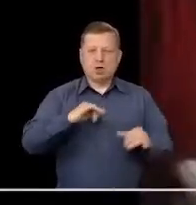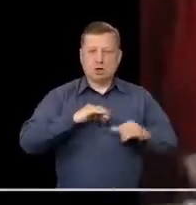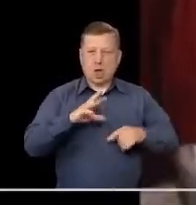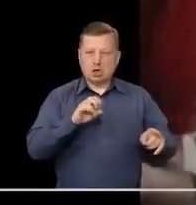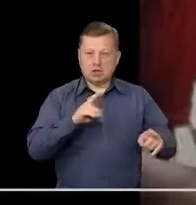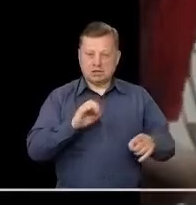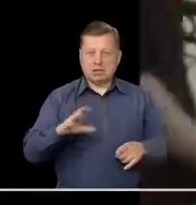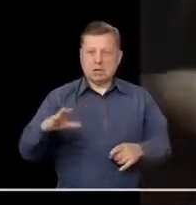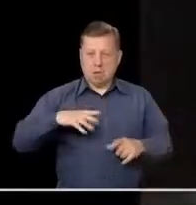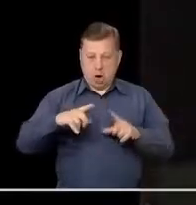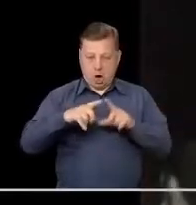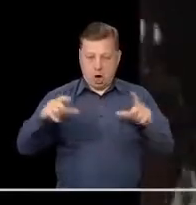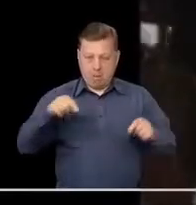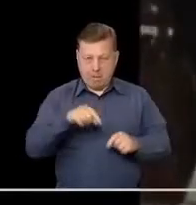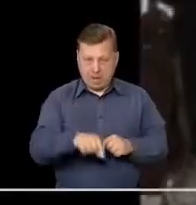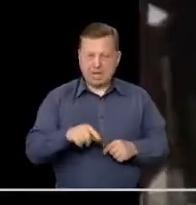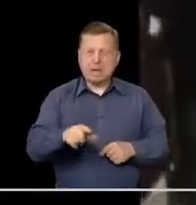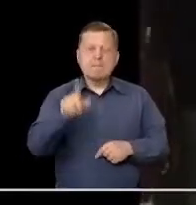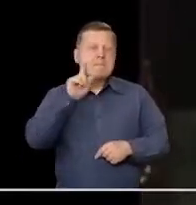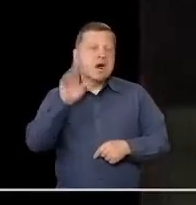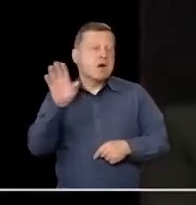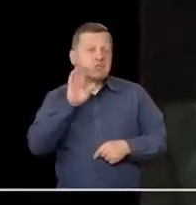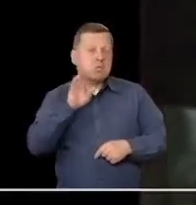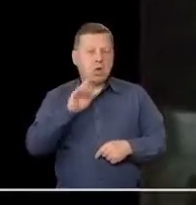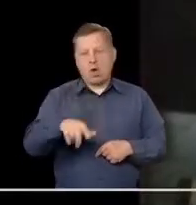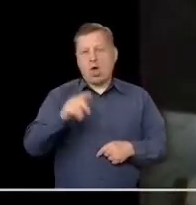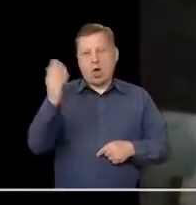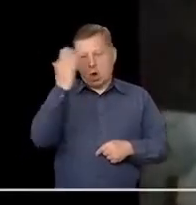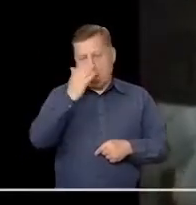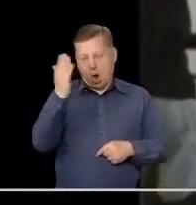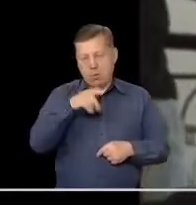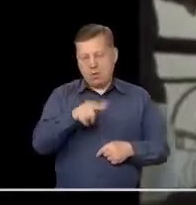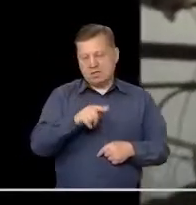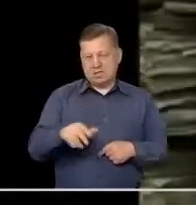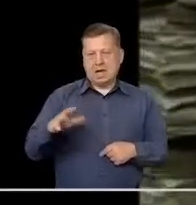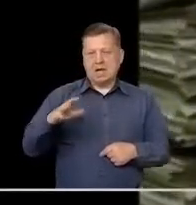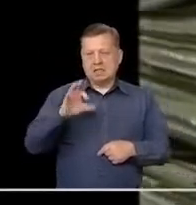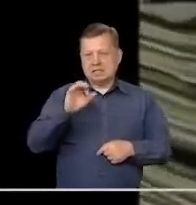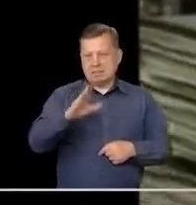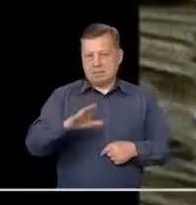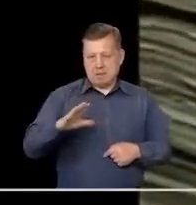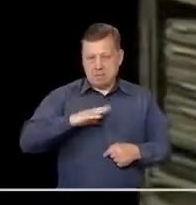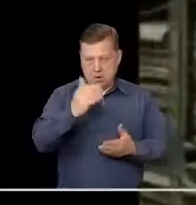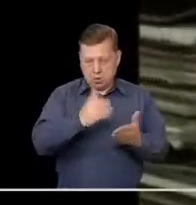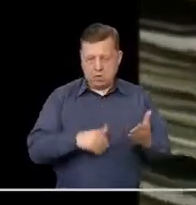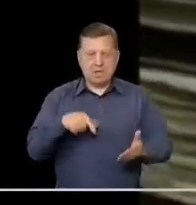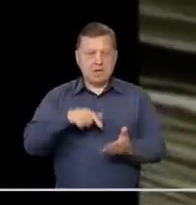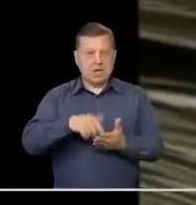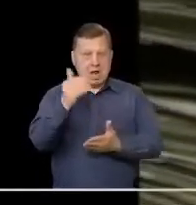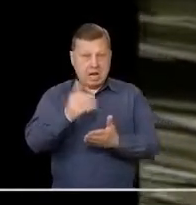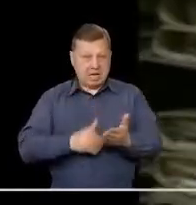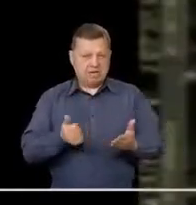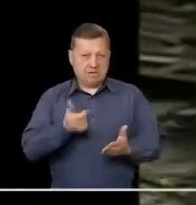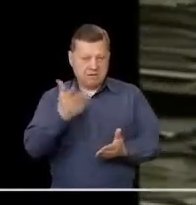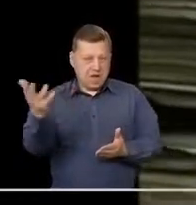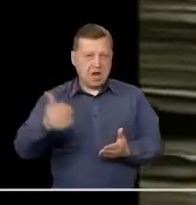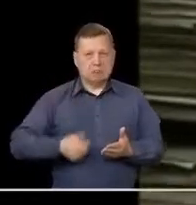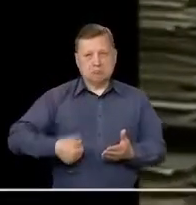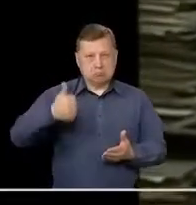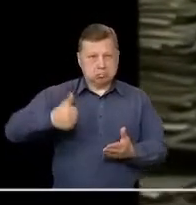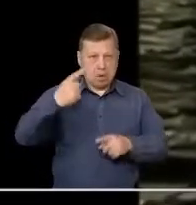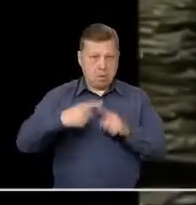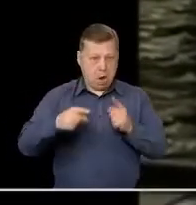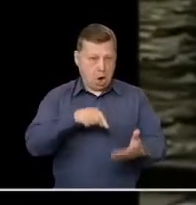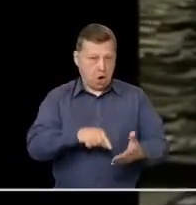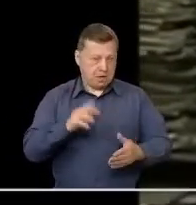Sejmu koperty z nazwiskami domniemanych współpracowników Komunistycznej Służby Bezpieczeństwa. Na listach znalazły się nazwiska niektórych czołowych polskich